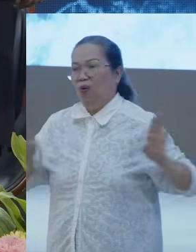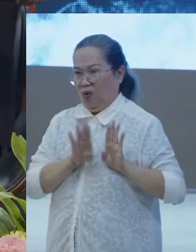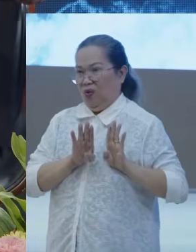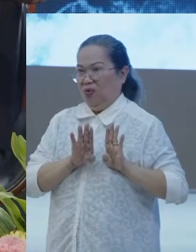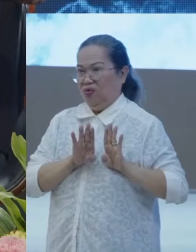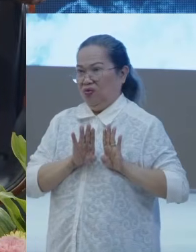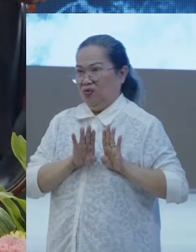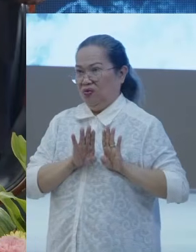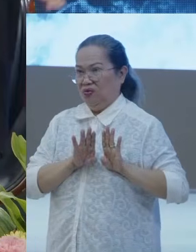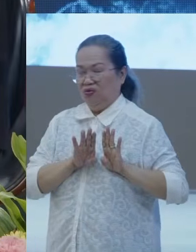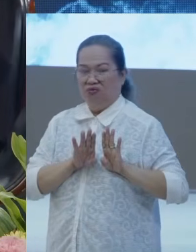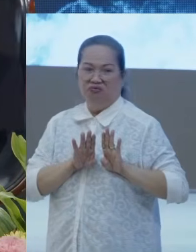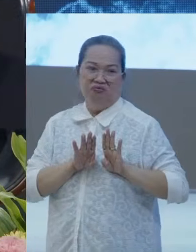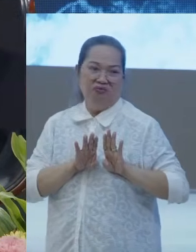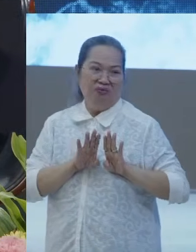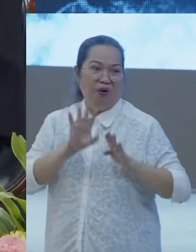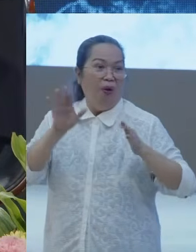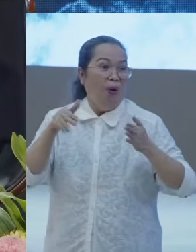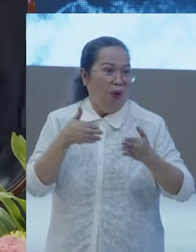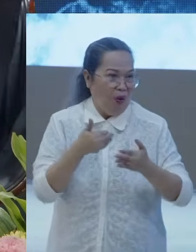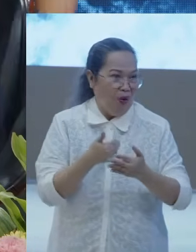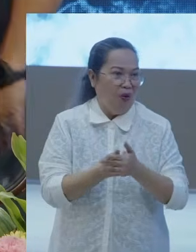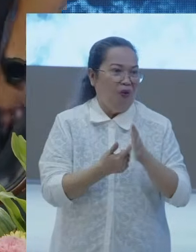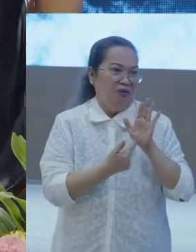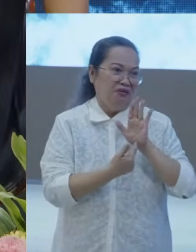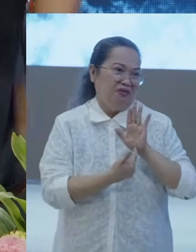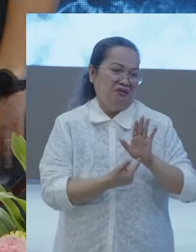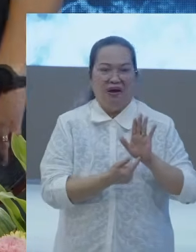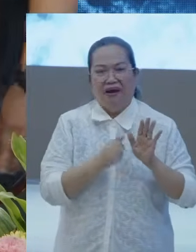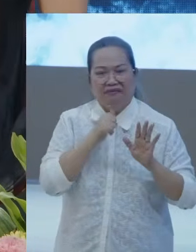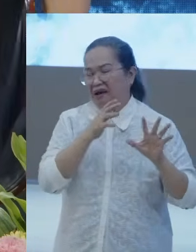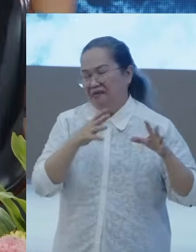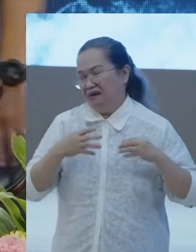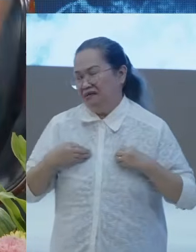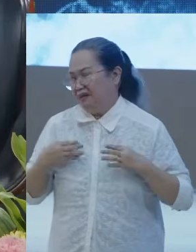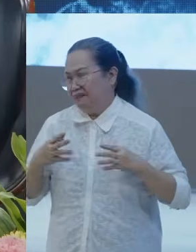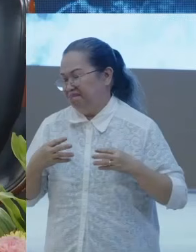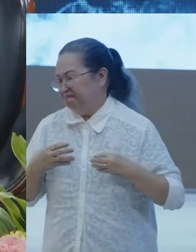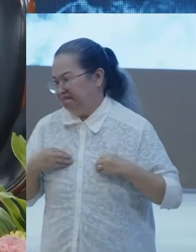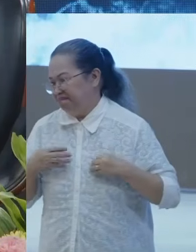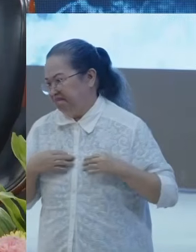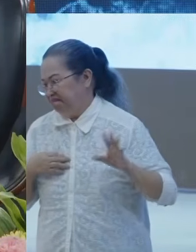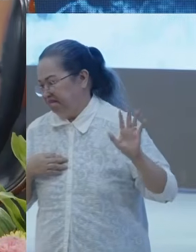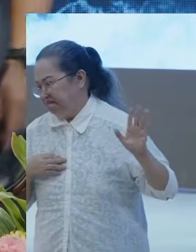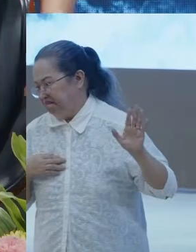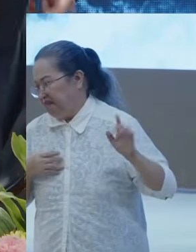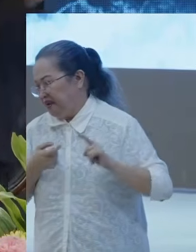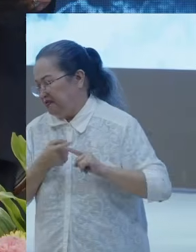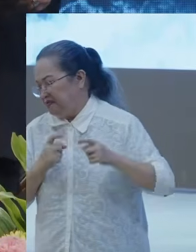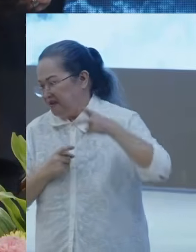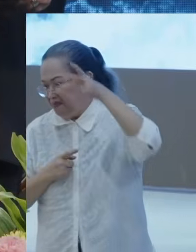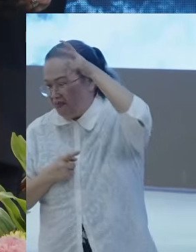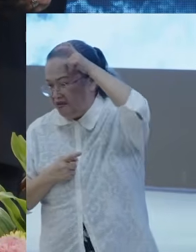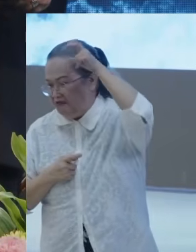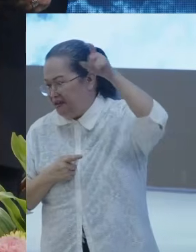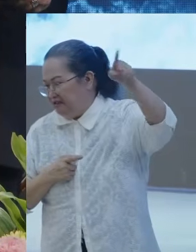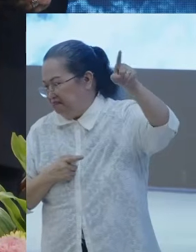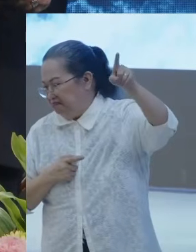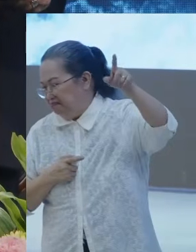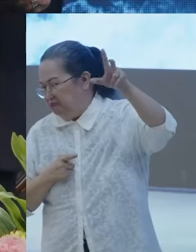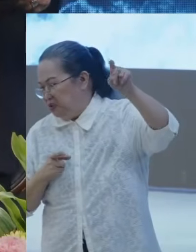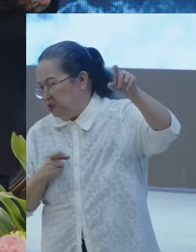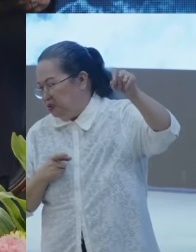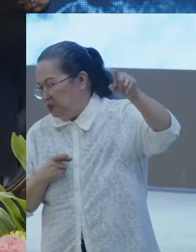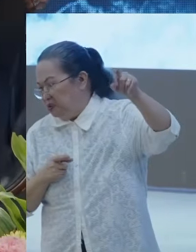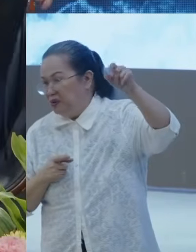Sapagkat ang lahat ng ginawa niyang sign, hindi nila tinatanggap dahil yun daw ay galing sa demonyo.